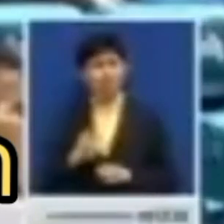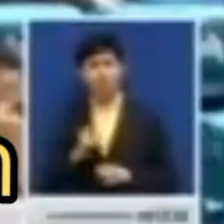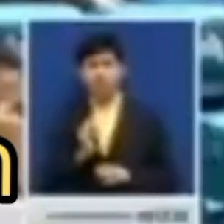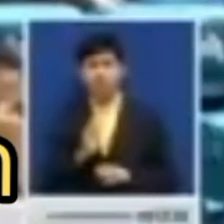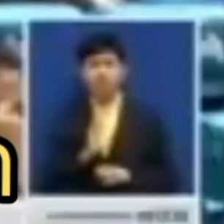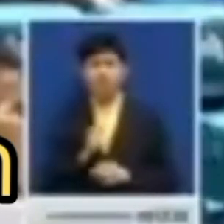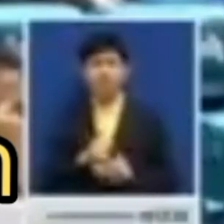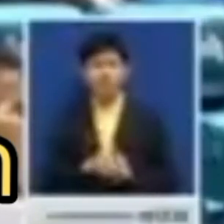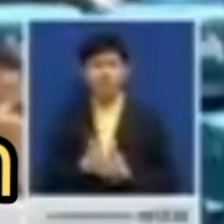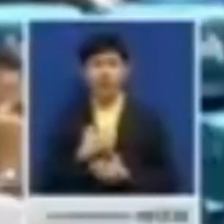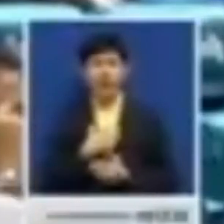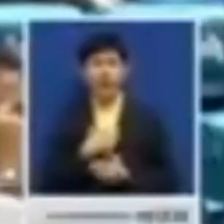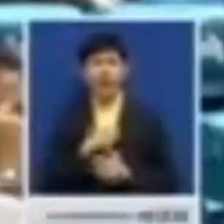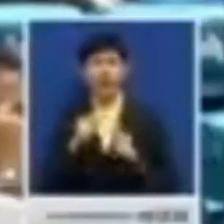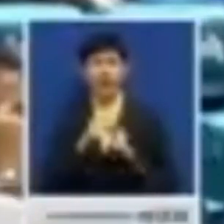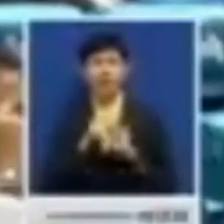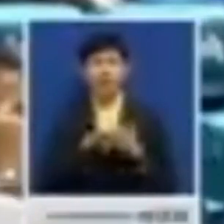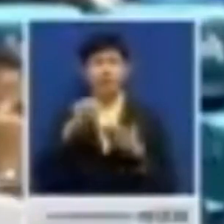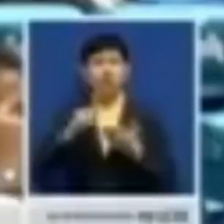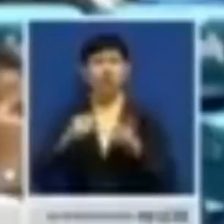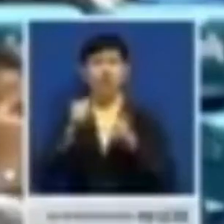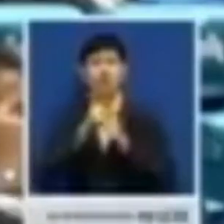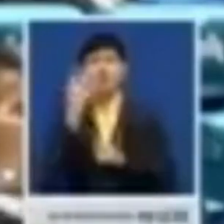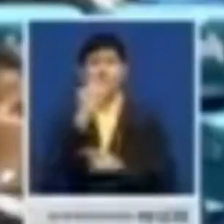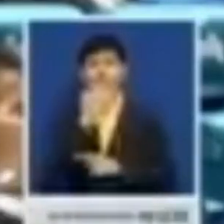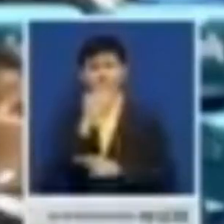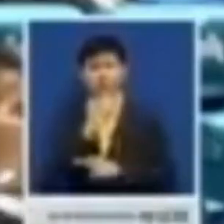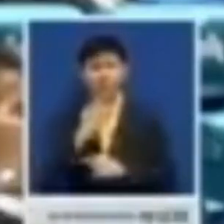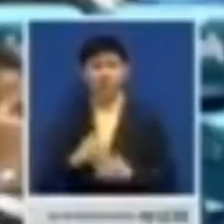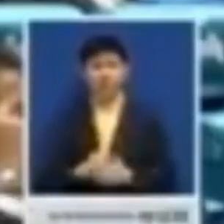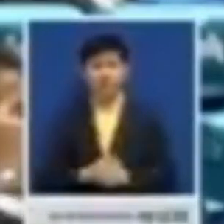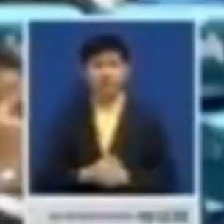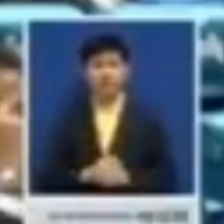านถอนคำว่าตลกค่ะ